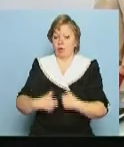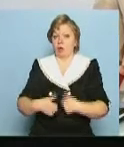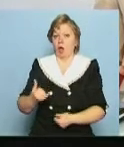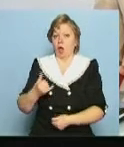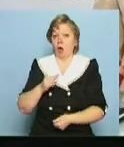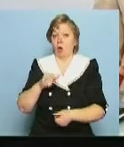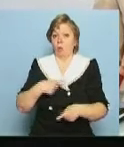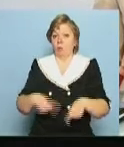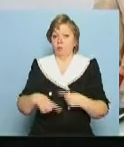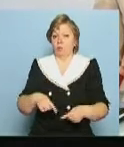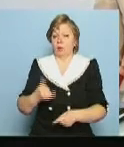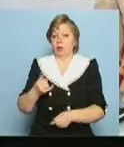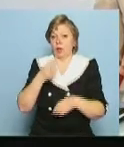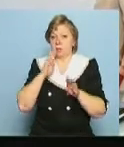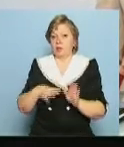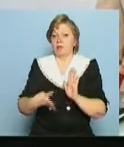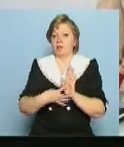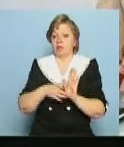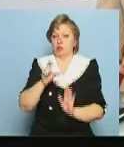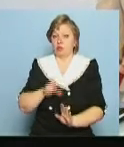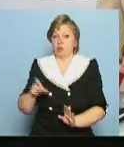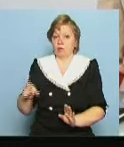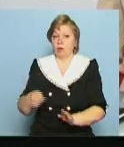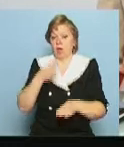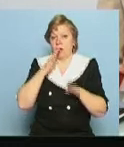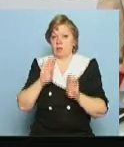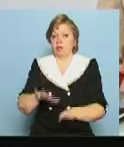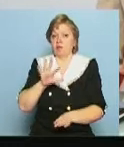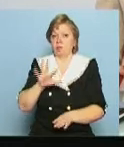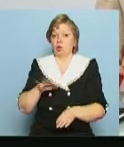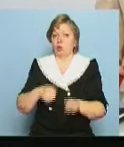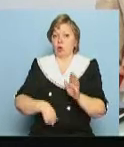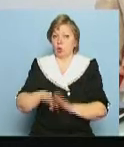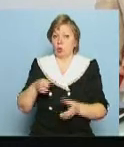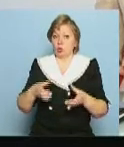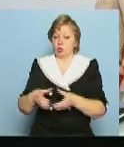ровно 9. На кону судьба клуба. Задача остаться в пятерке лучших. Смогут ли?